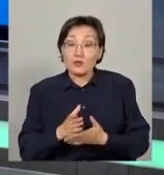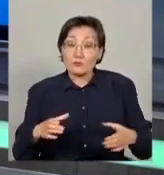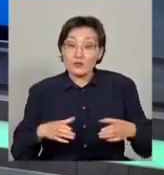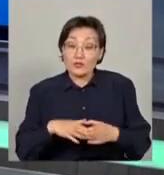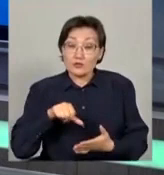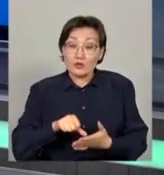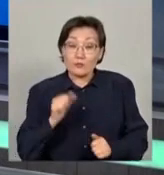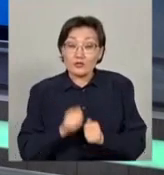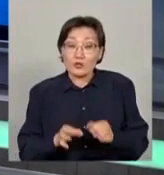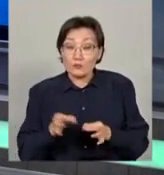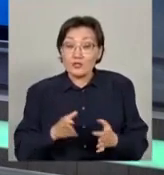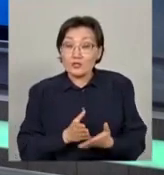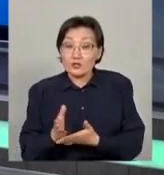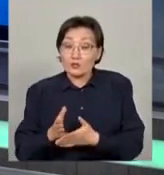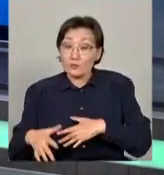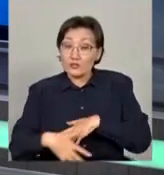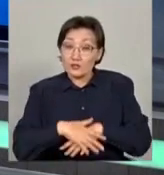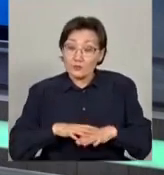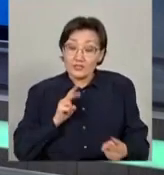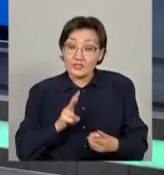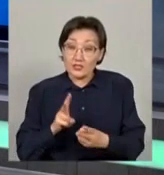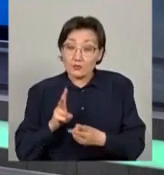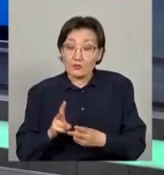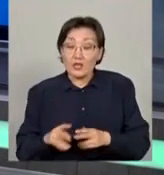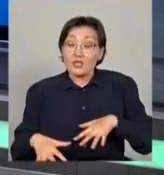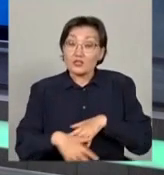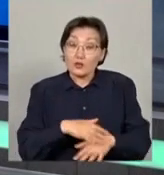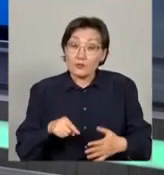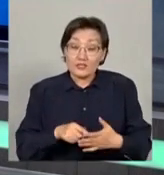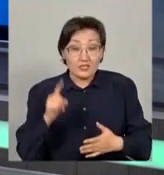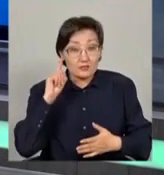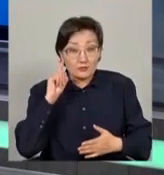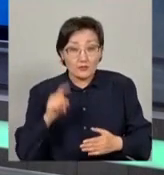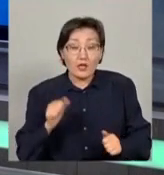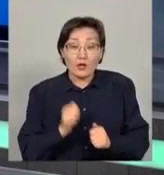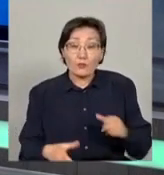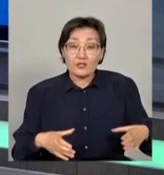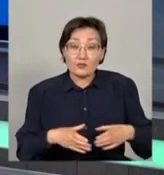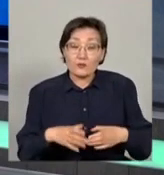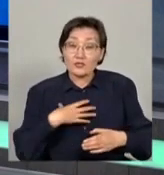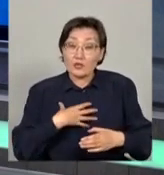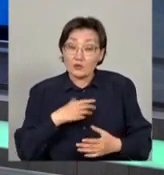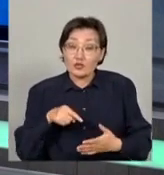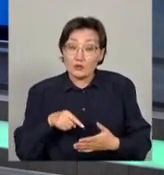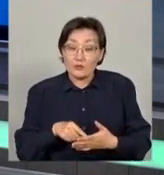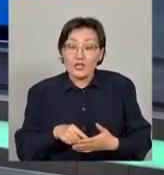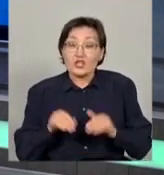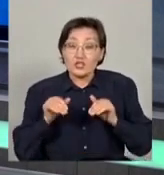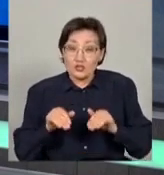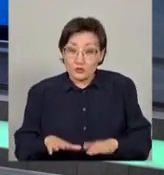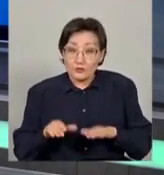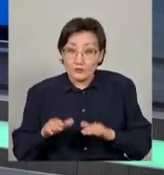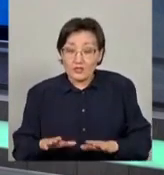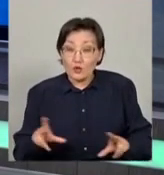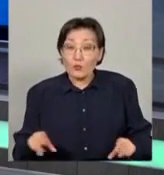өкілдері өңір-өңірді аралап тұрғындармен кездесіп жатыр. Қараша халықтың мәселесін тыңдап, әр партия қордаланған түйткілді шама шарқына қарай